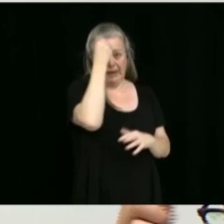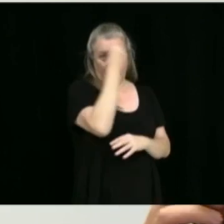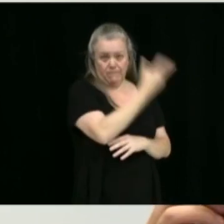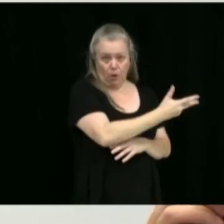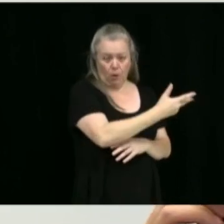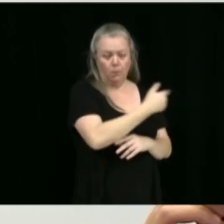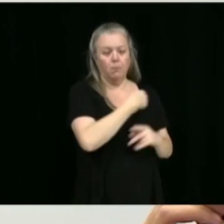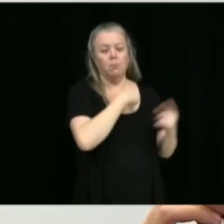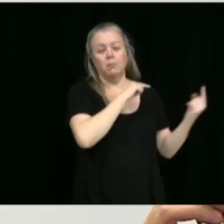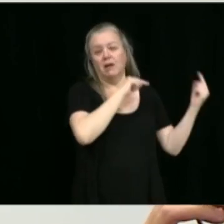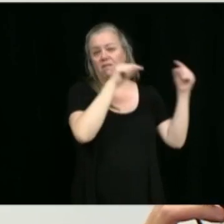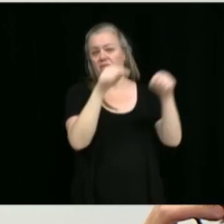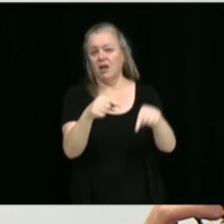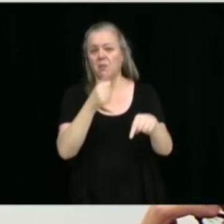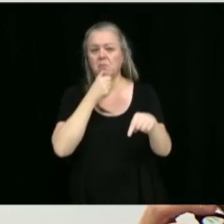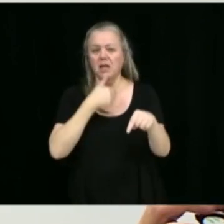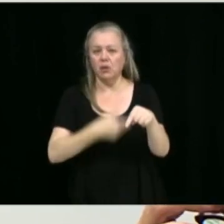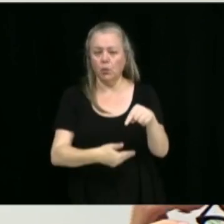prochainement. Et